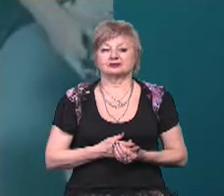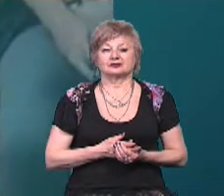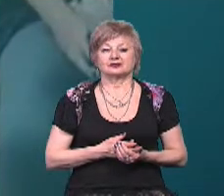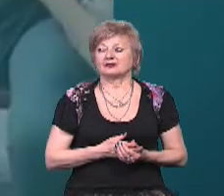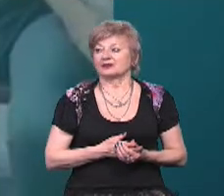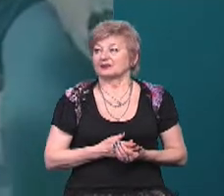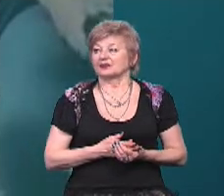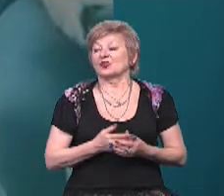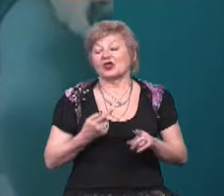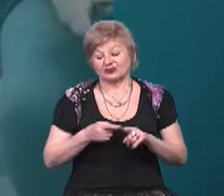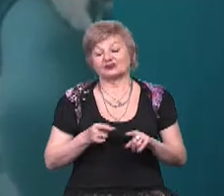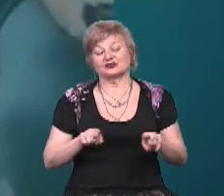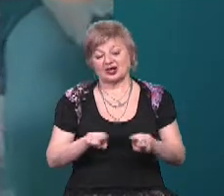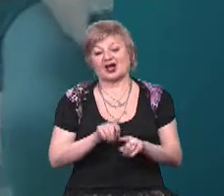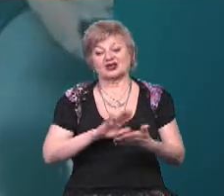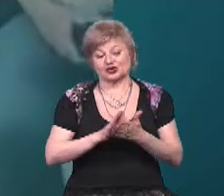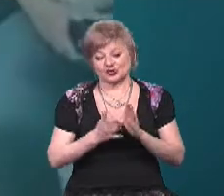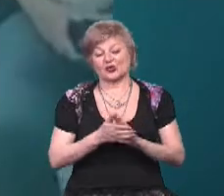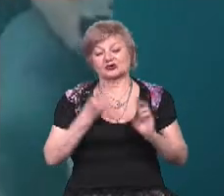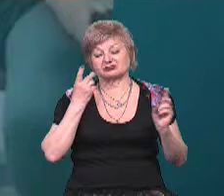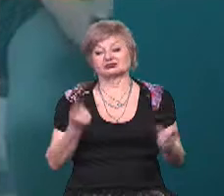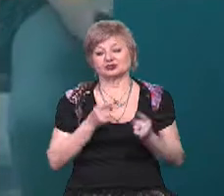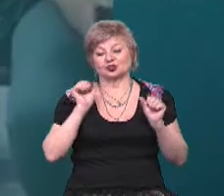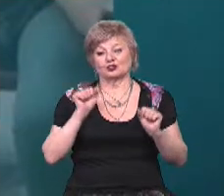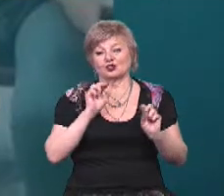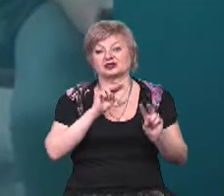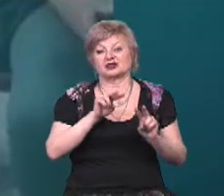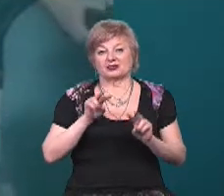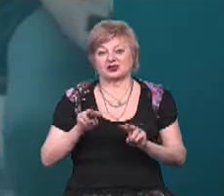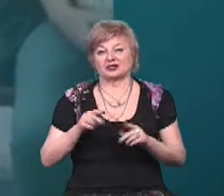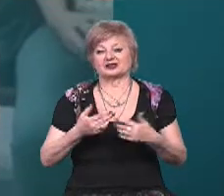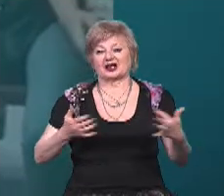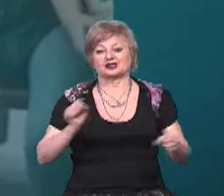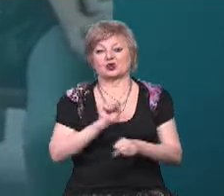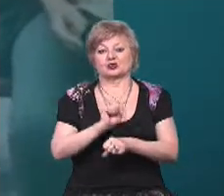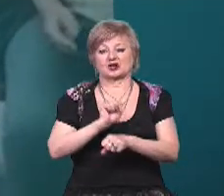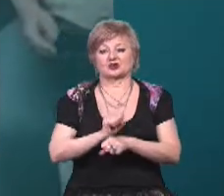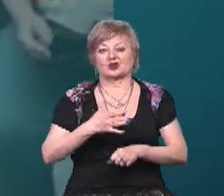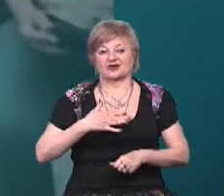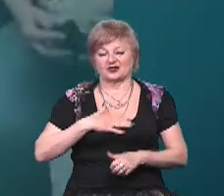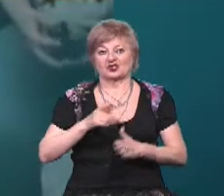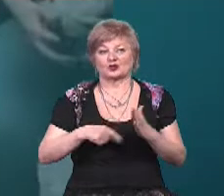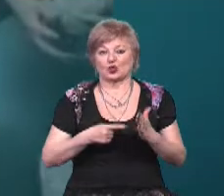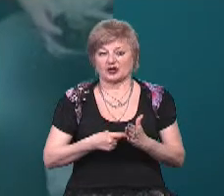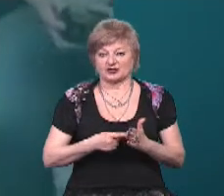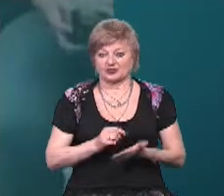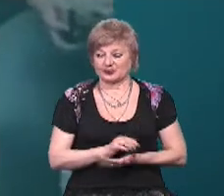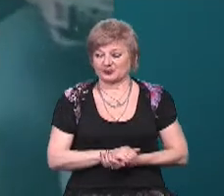Це типова ситуація, яку ми можемо спостерігати на будь-який зупинок у нашому місті.